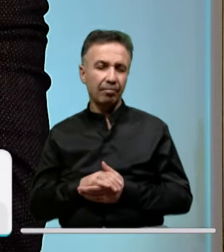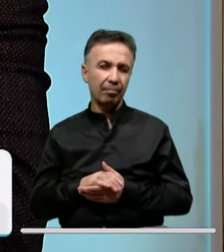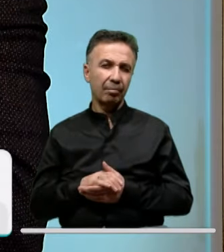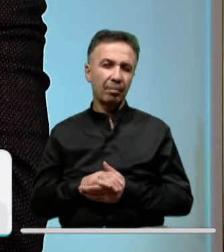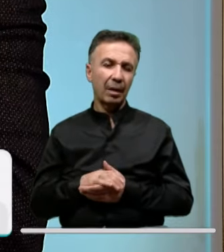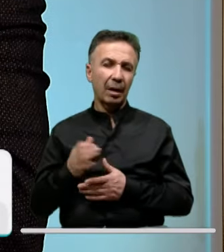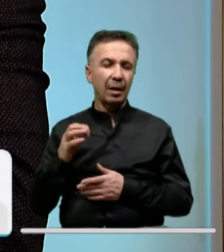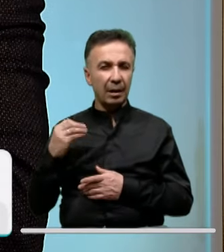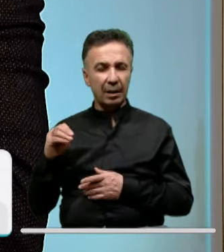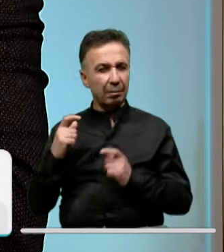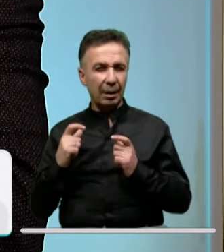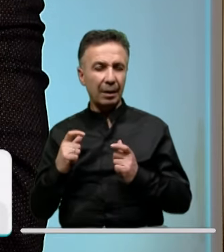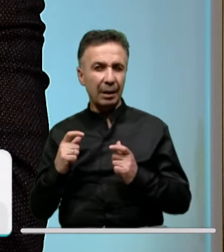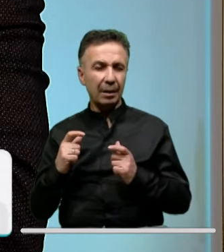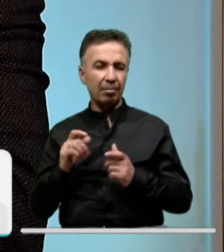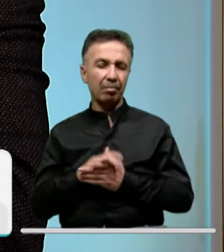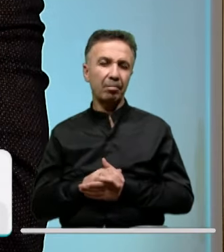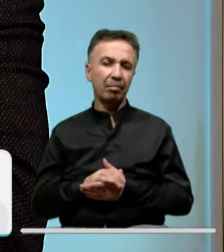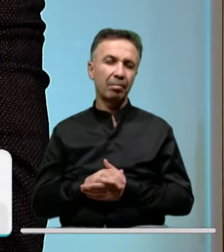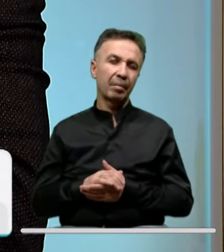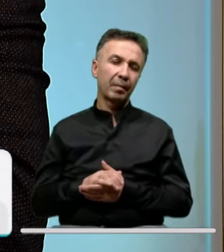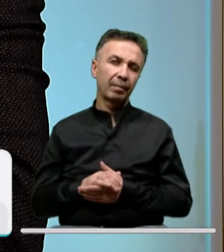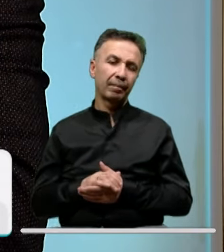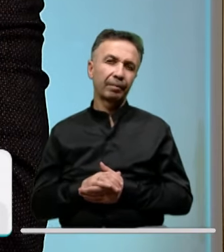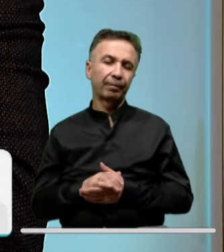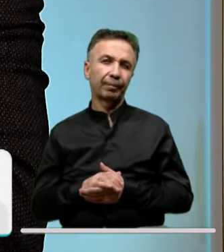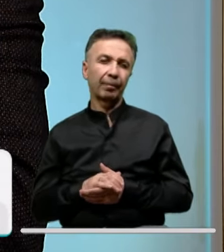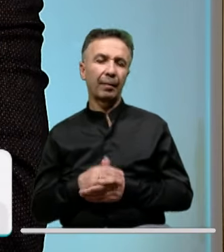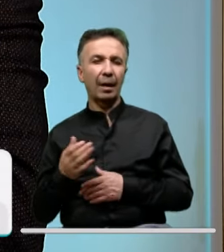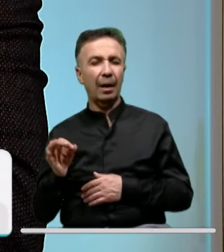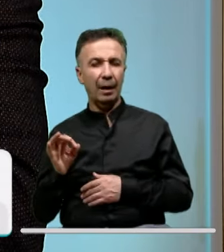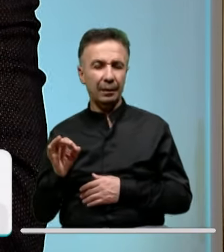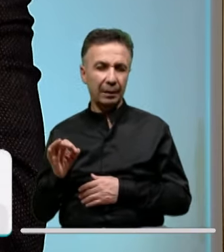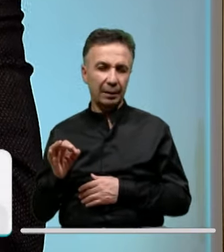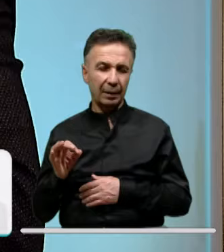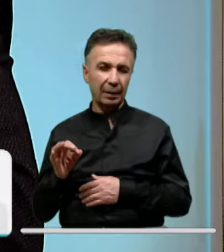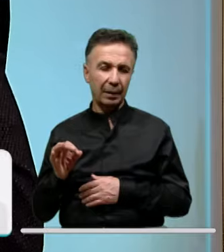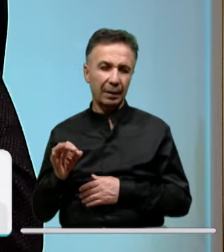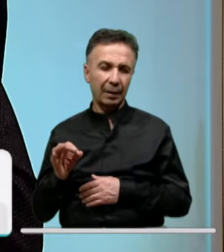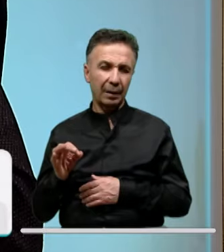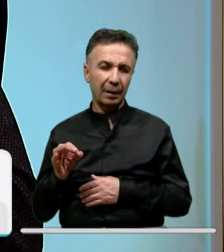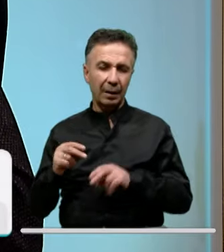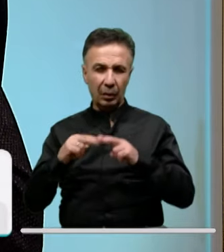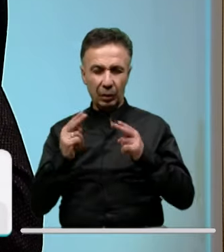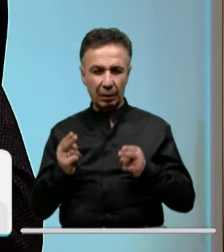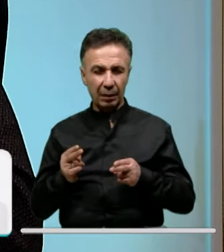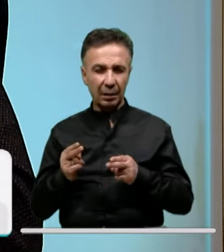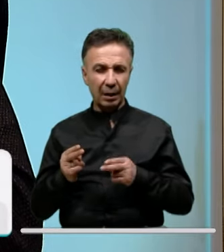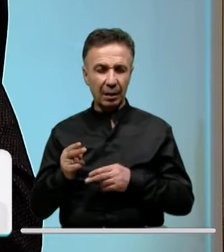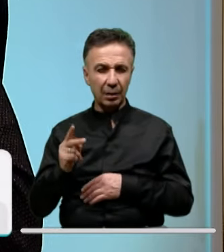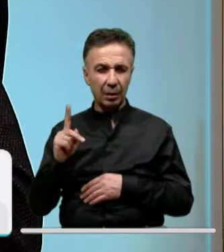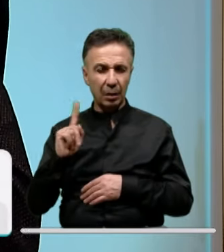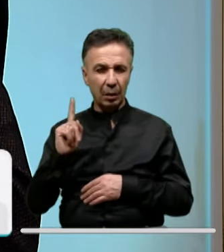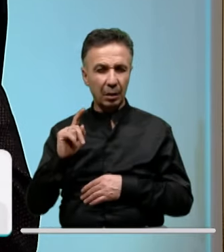değil. Yani elinde ne yapması lazım? Ben bir kuyumcu esnafıyla konuştum da bu işleri yapabilmek için diyor en az diyor 10 kilo.